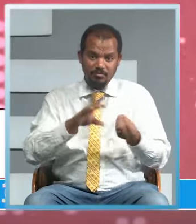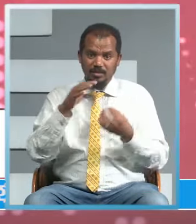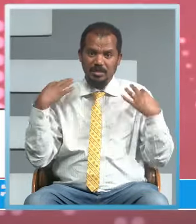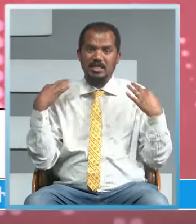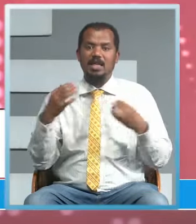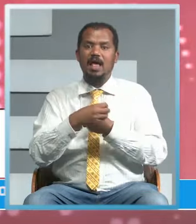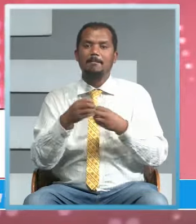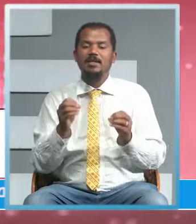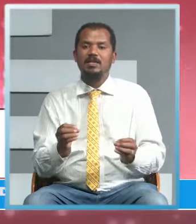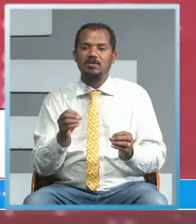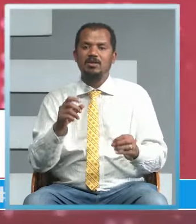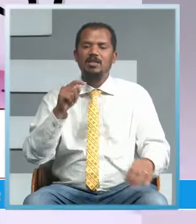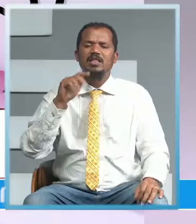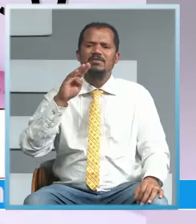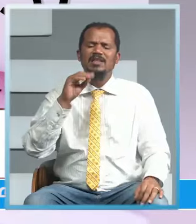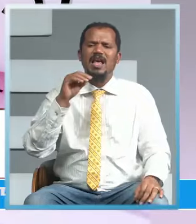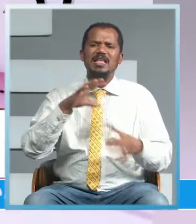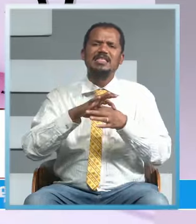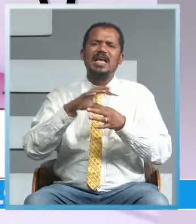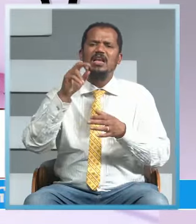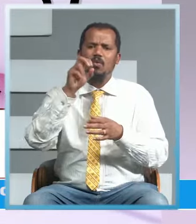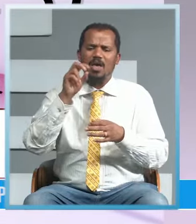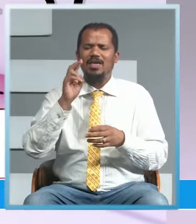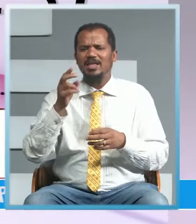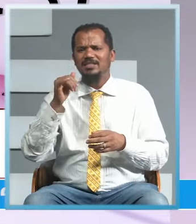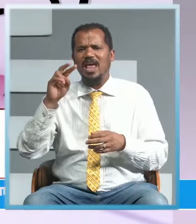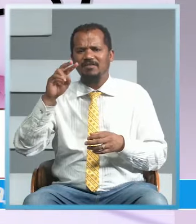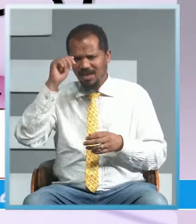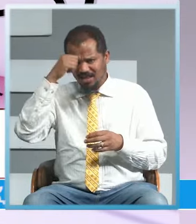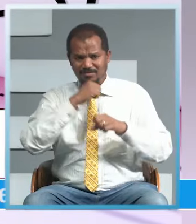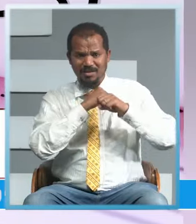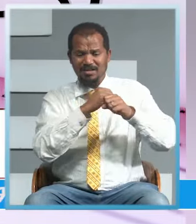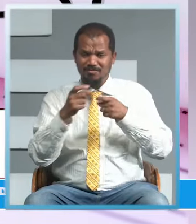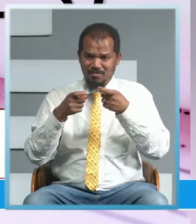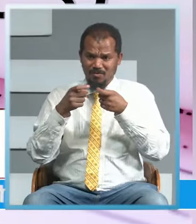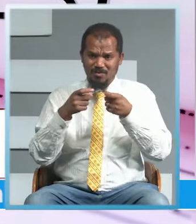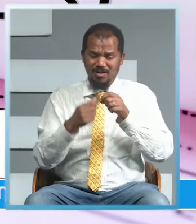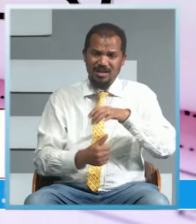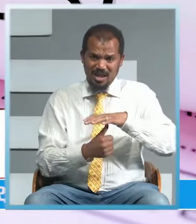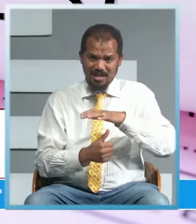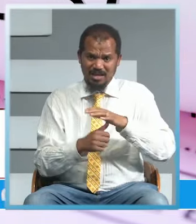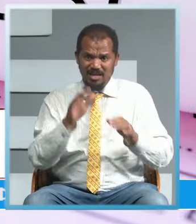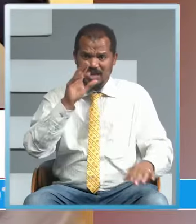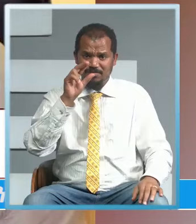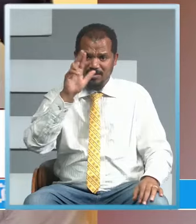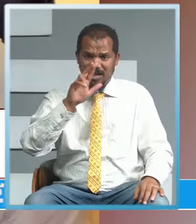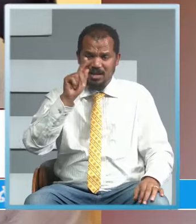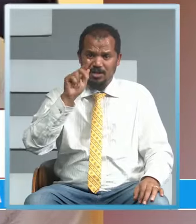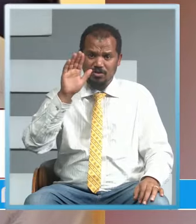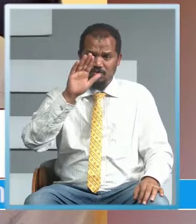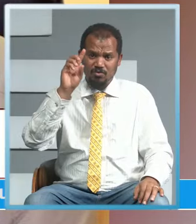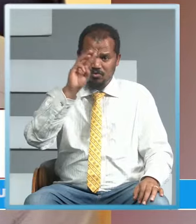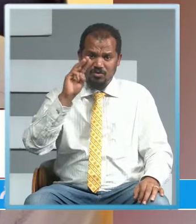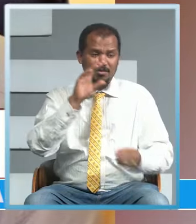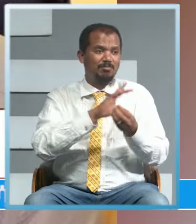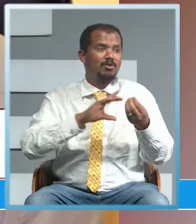የጤና ቢሮ የቲቪ የስጋ ደዌና የኤችአይቪ ኤድስ መከላከልና መቆጣጠር ዲሬክተር ገብሬ ንጉሴ በክልሉ